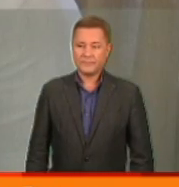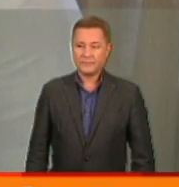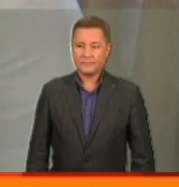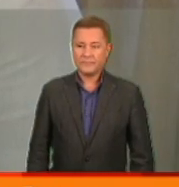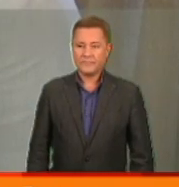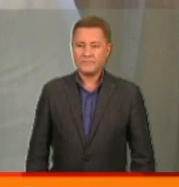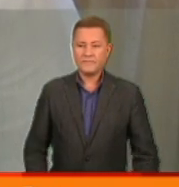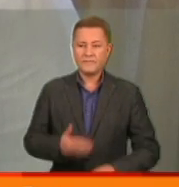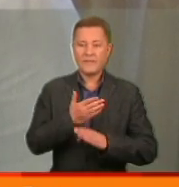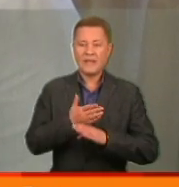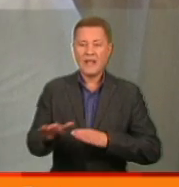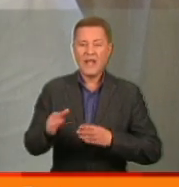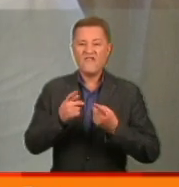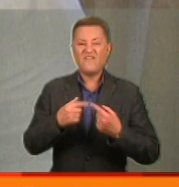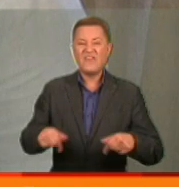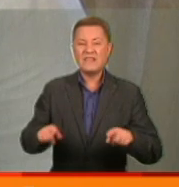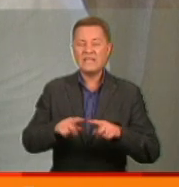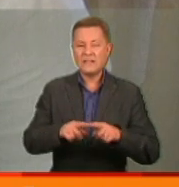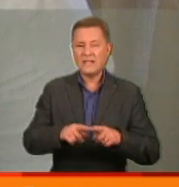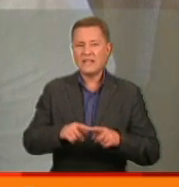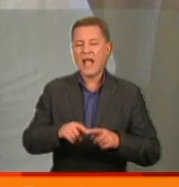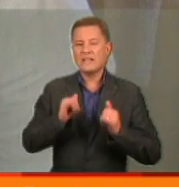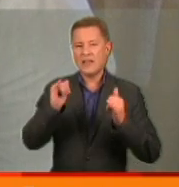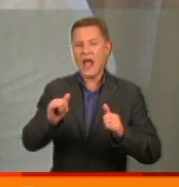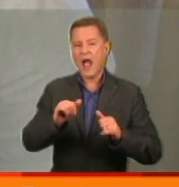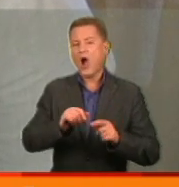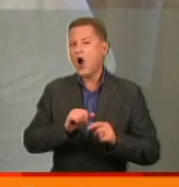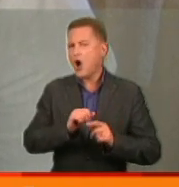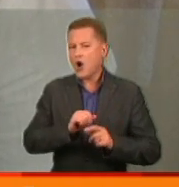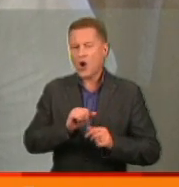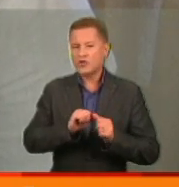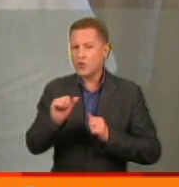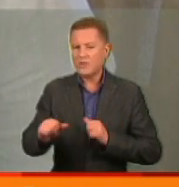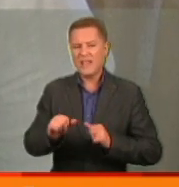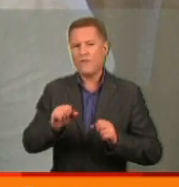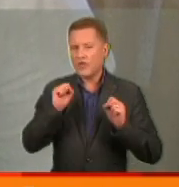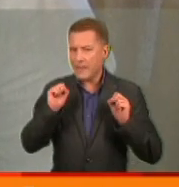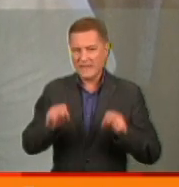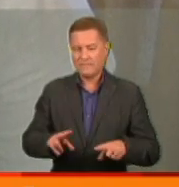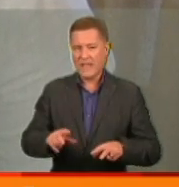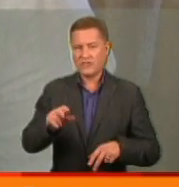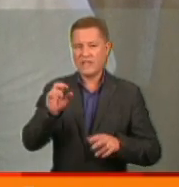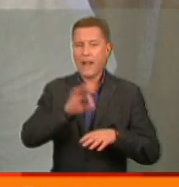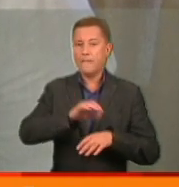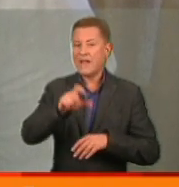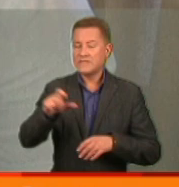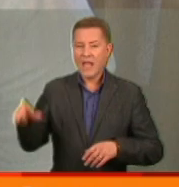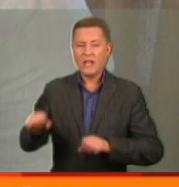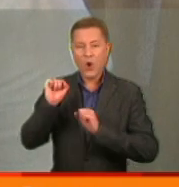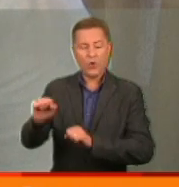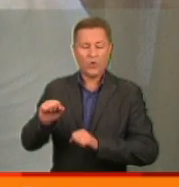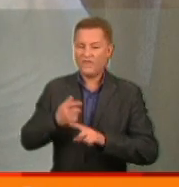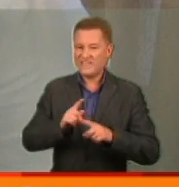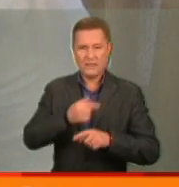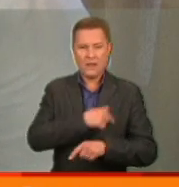приміщень. Відділення особливого для особливо небезпечних пацієнтів з якоюсь особливою охороною в цій лікарні не